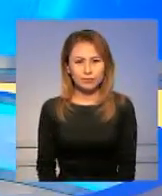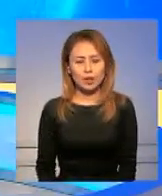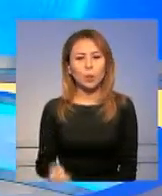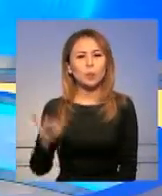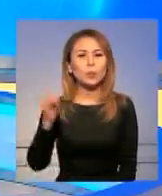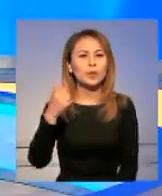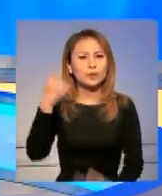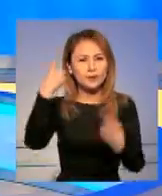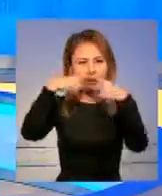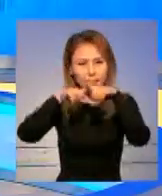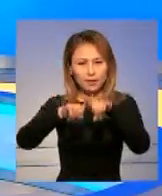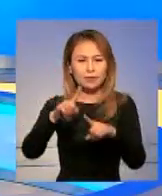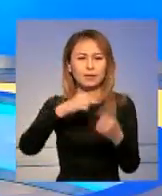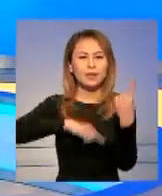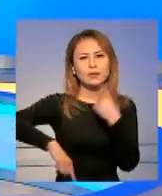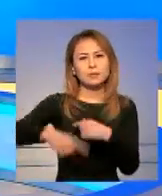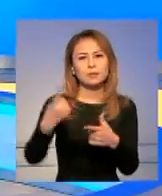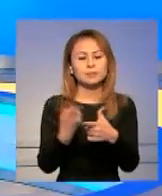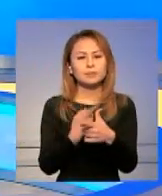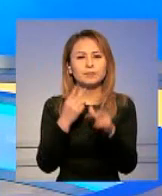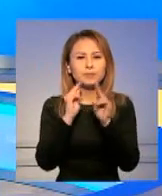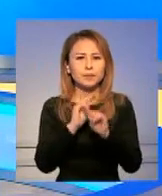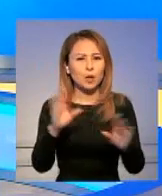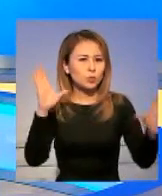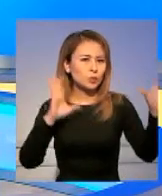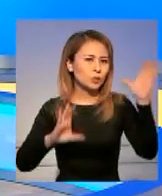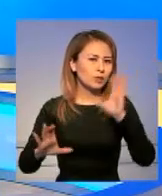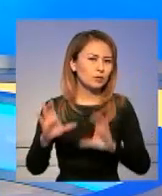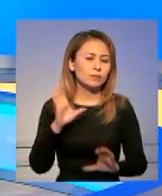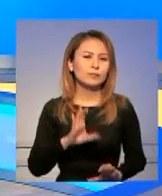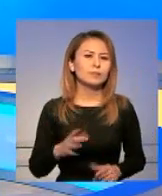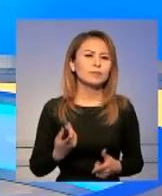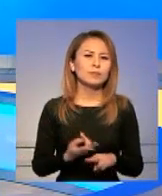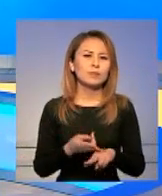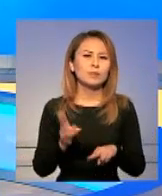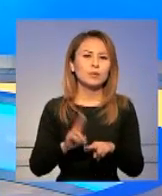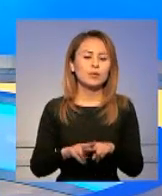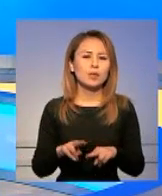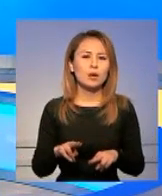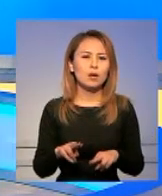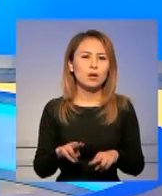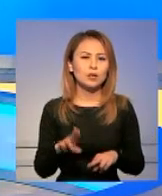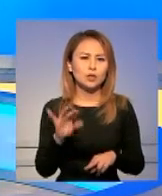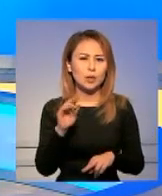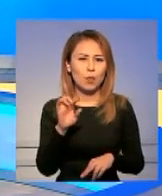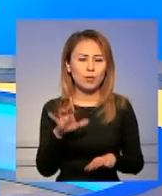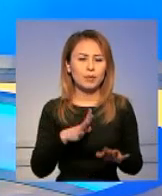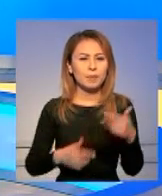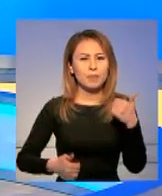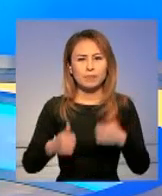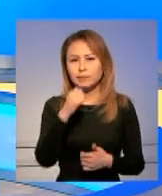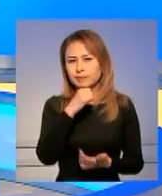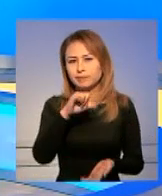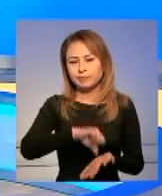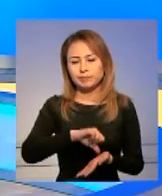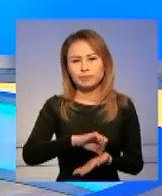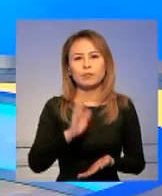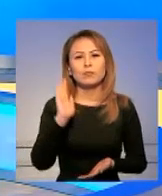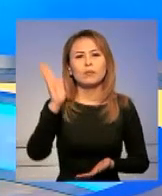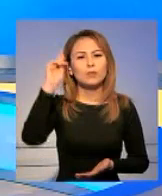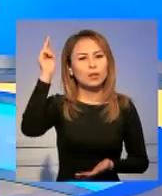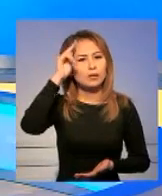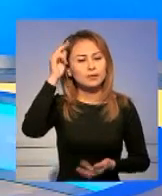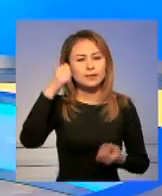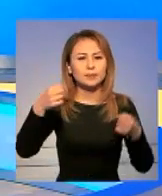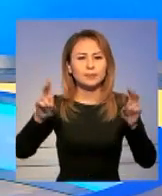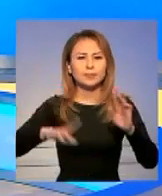Оралда техникалық және кәсіптік білім беру ұйымдарының студенттер арасында WorldSkills Орал өңірлік чемпионат өтіп жатыр. Байқау барысында болашақ маман